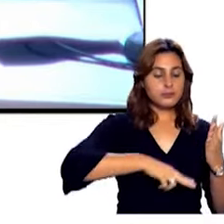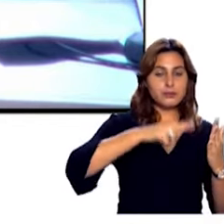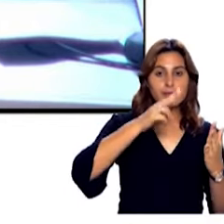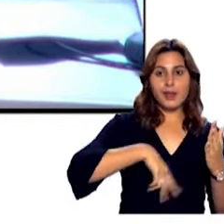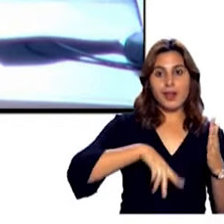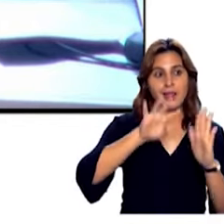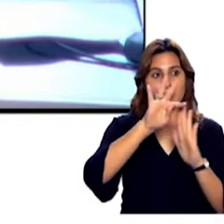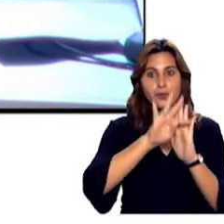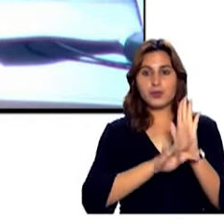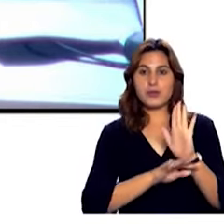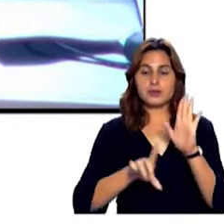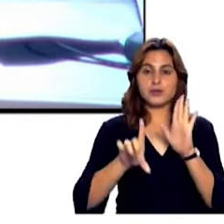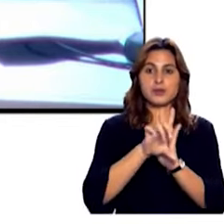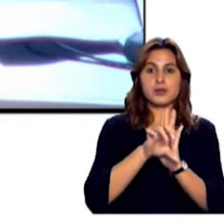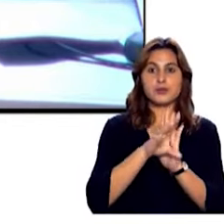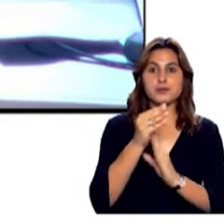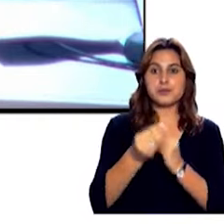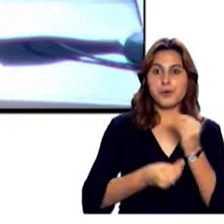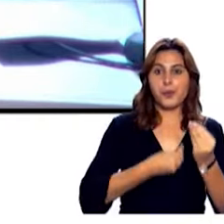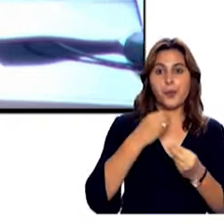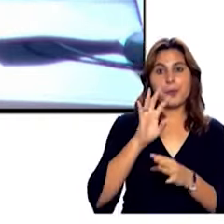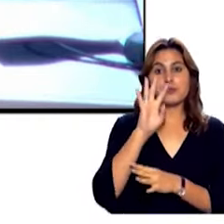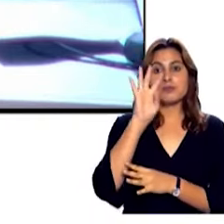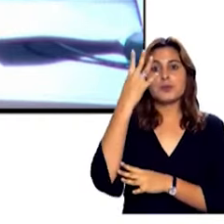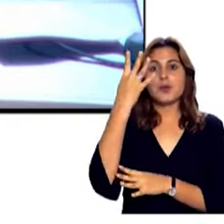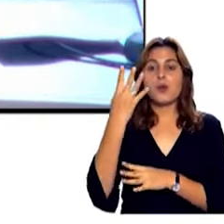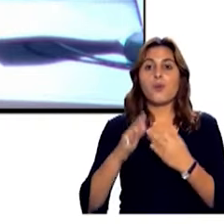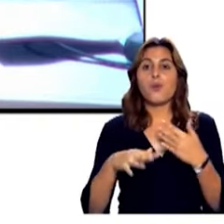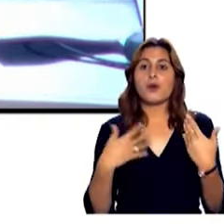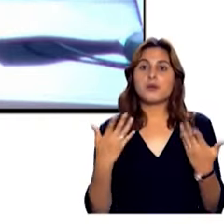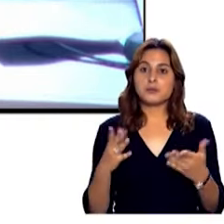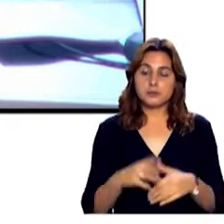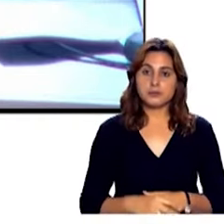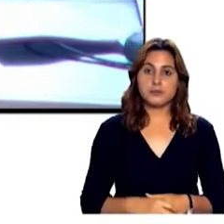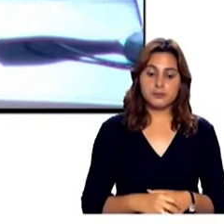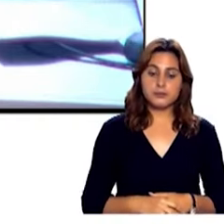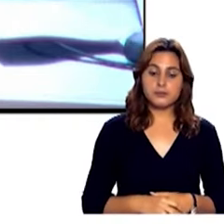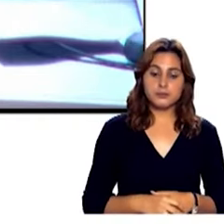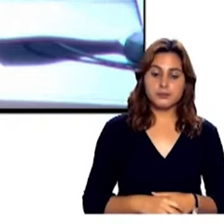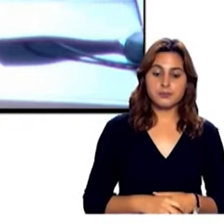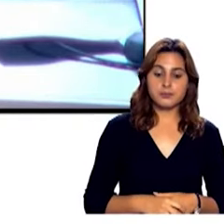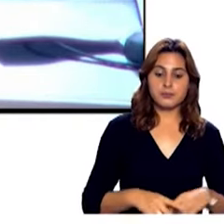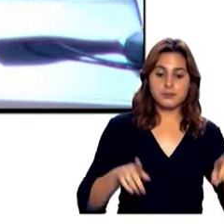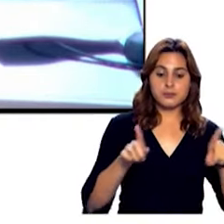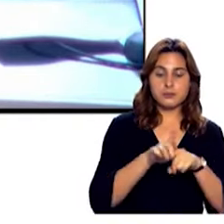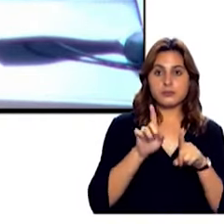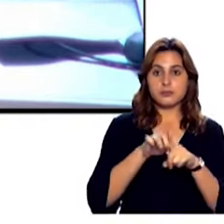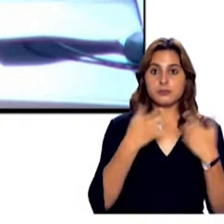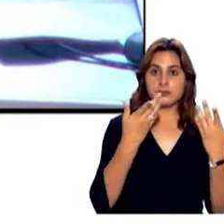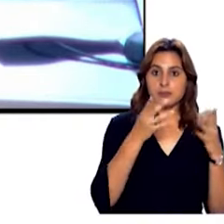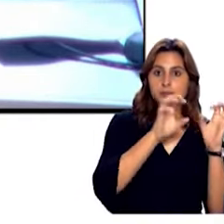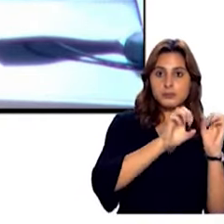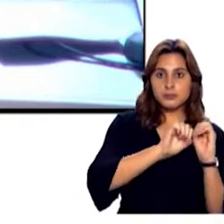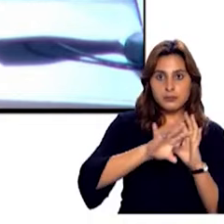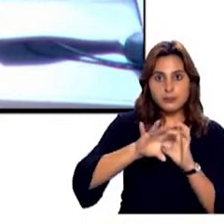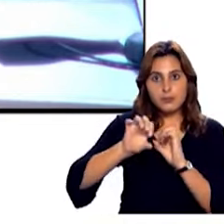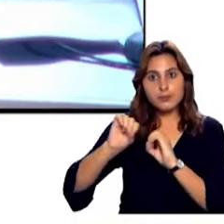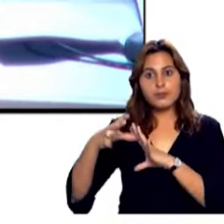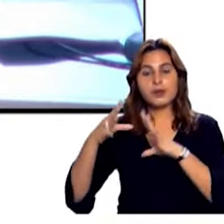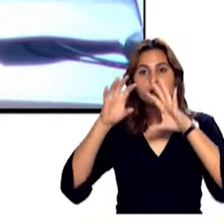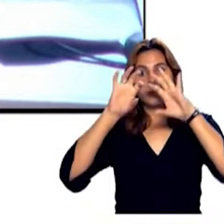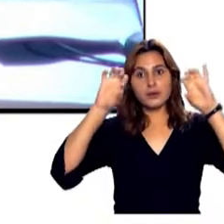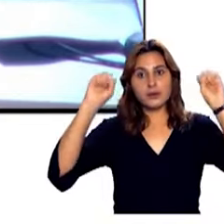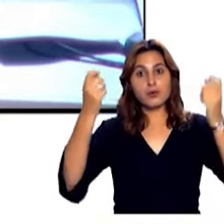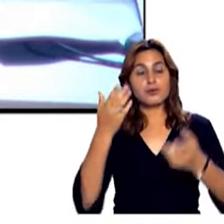cour de cassation Pour disent quelle est Son interprétation de la loi cela permet d'éviter de faire un